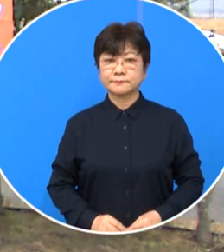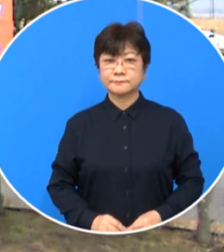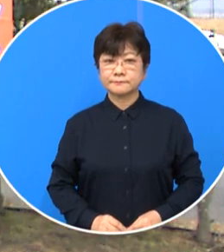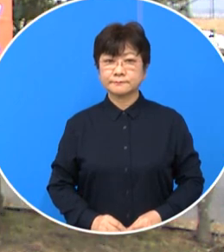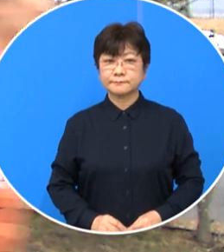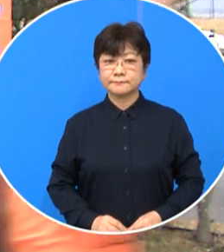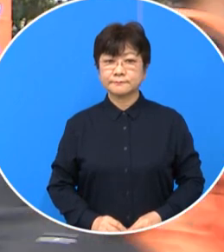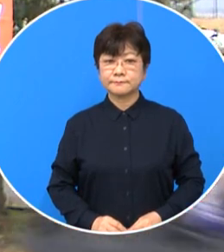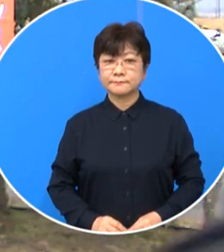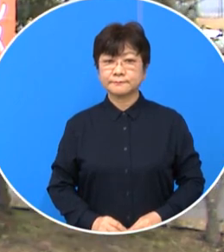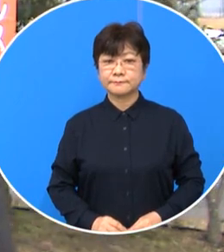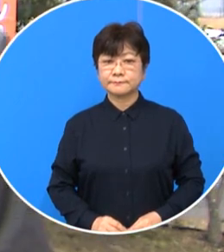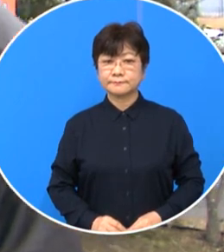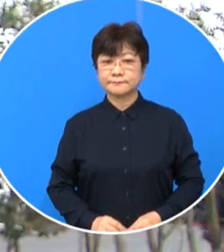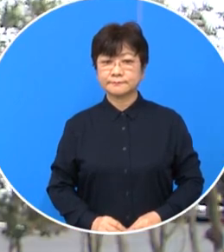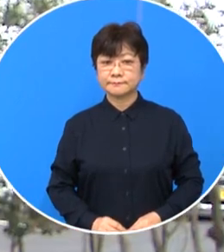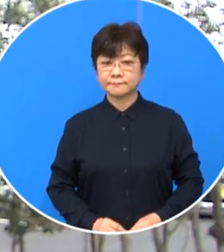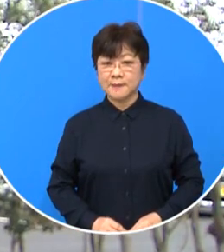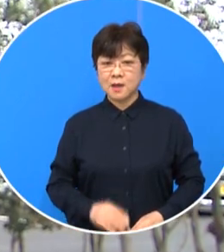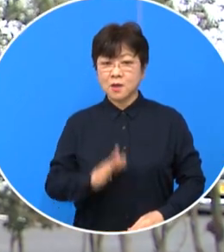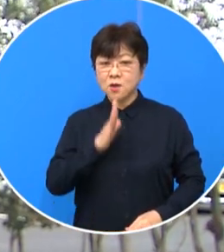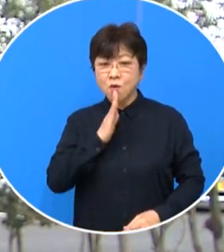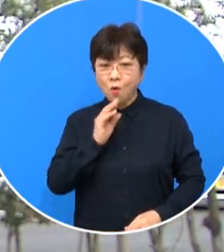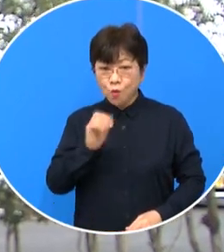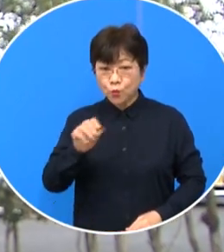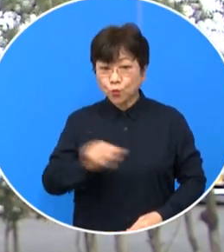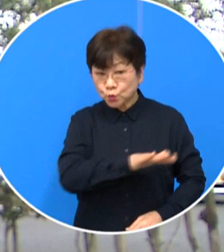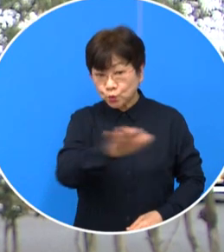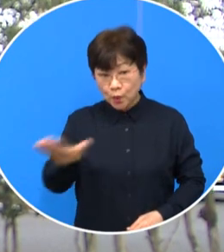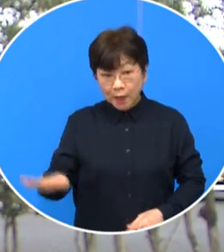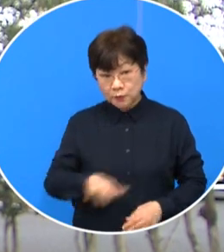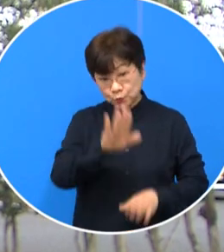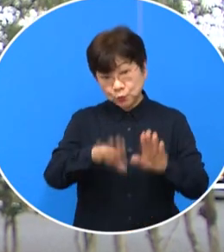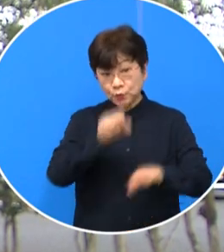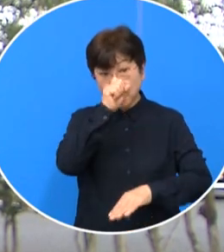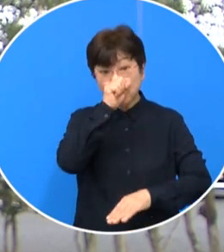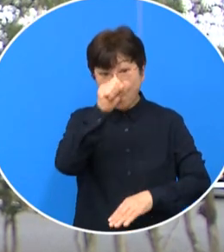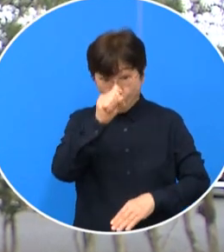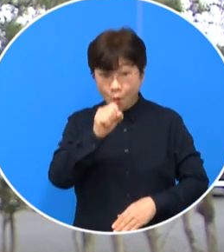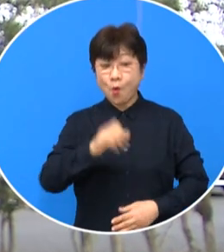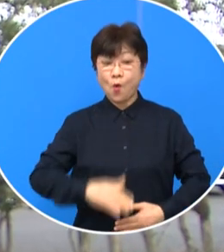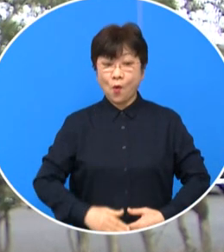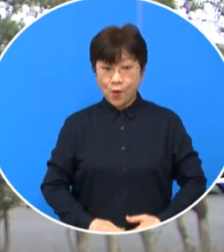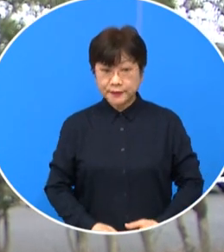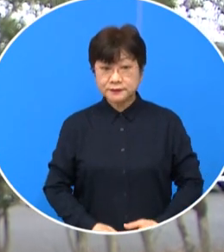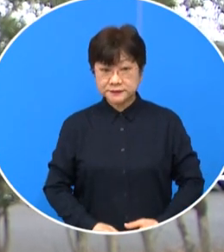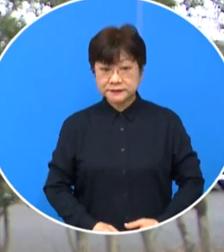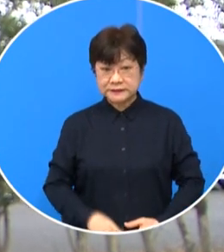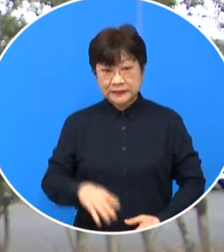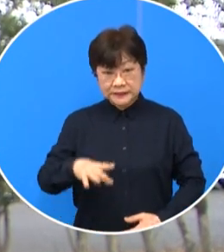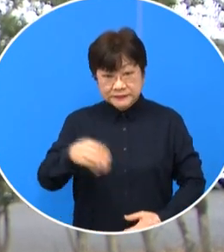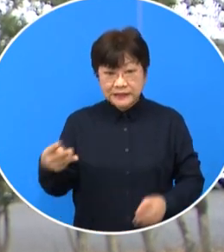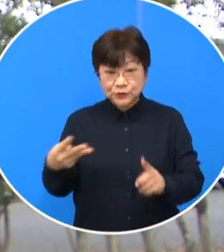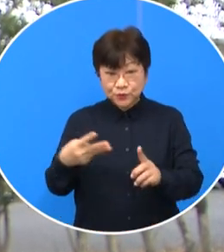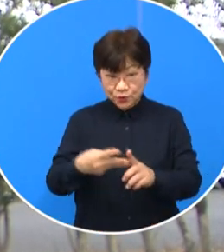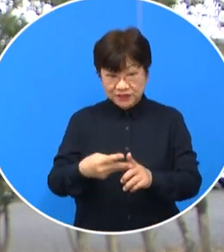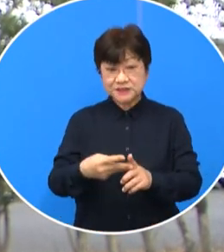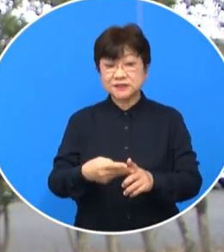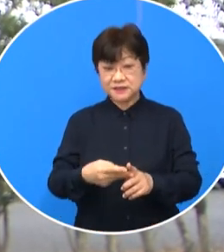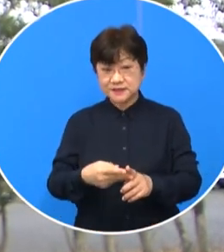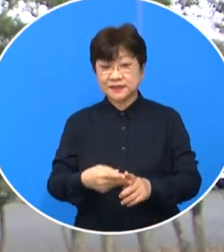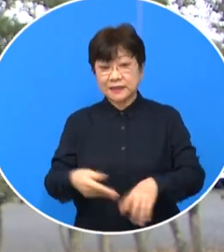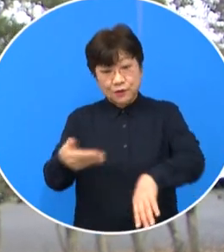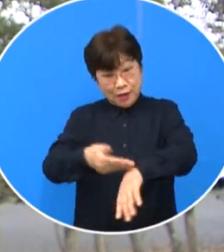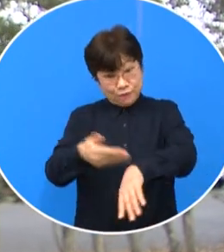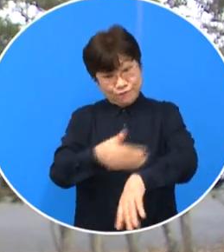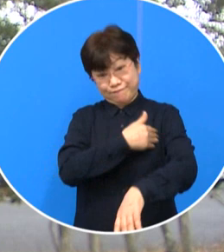e 本当グラウンドも状態いいですし、まあ本当まずは初日、まあ移動日なのでそんなしっかりはなかったですけど、